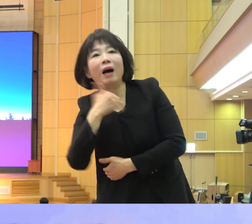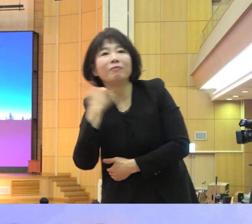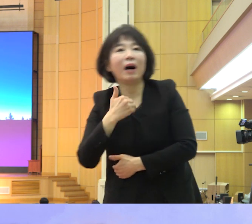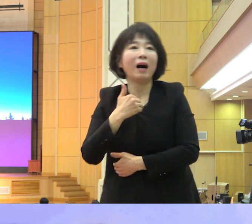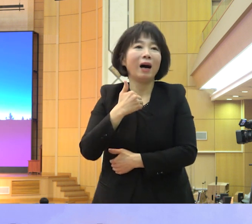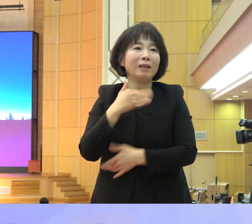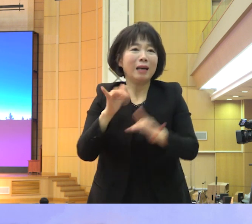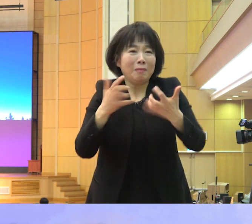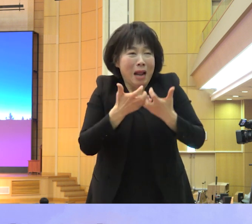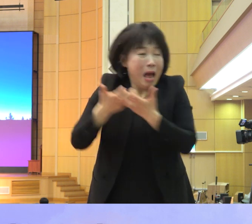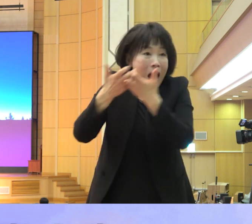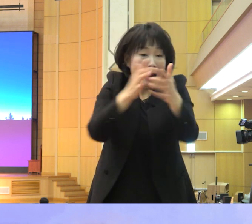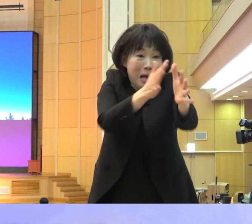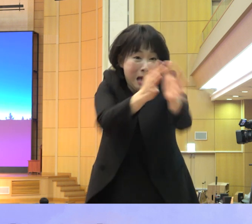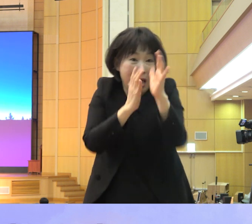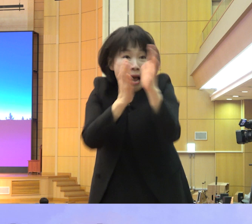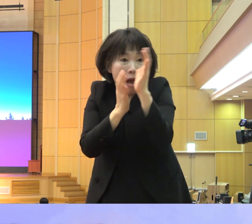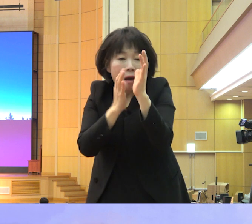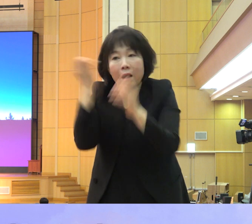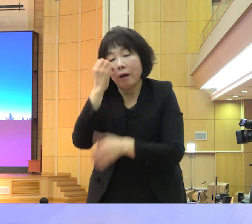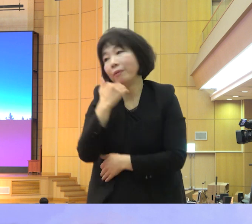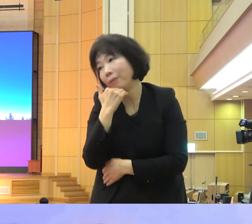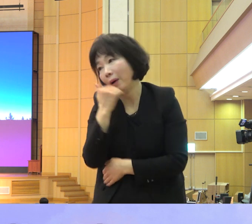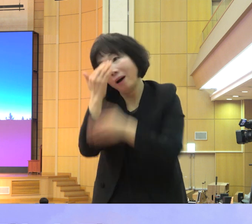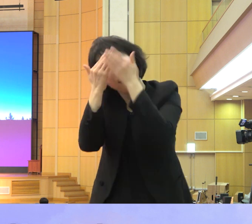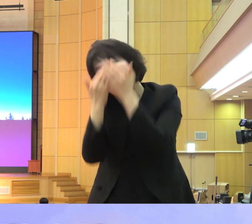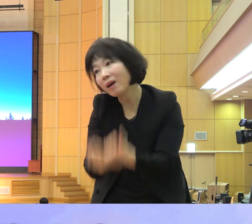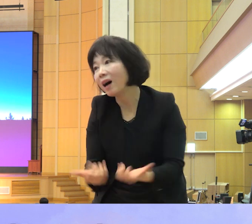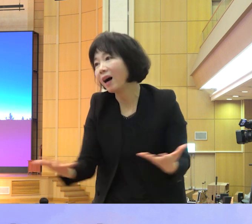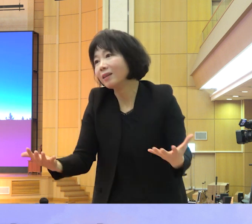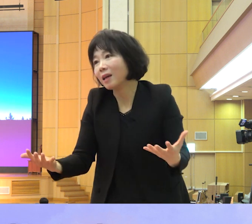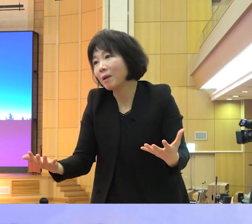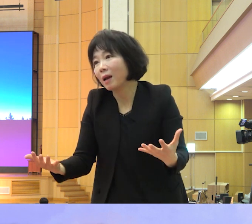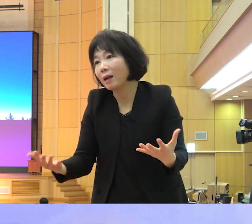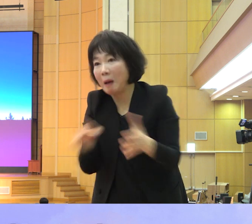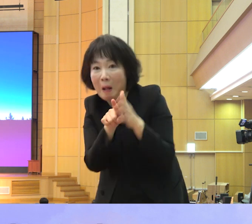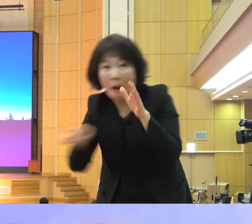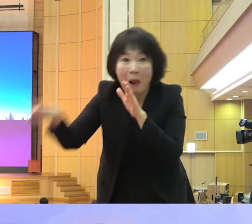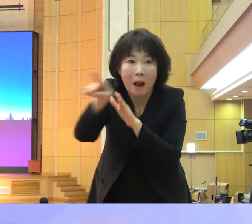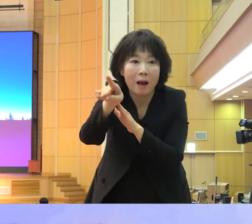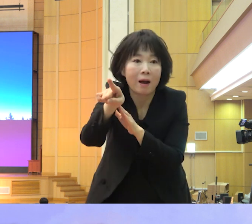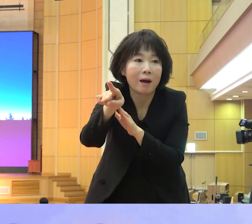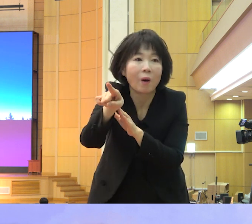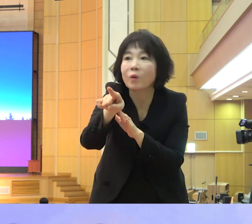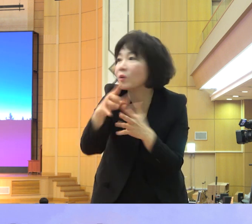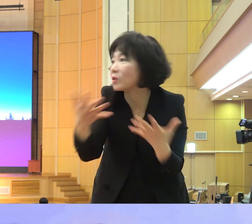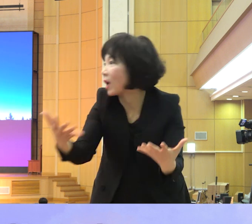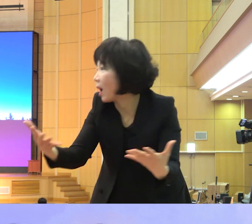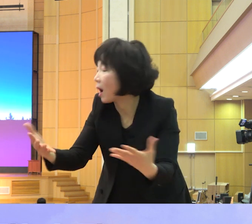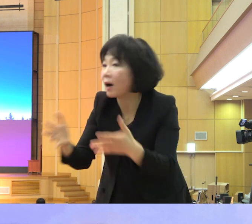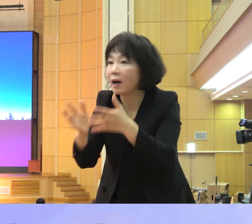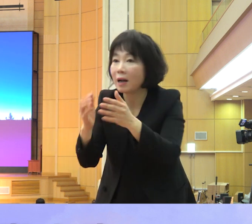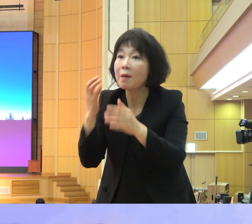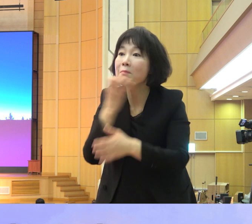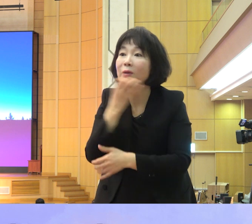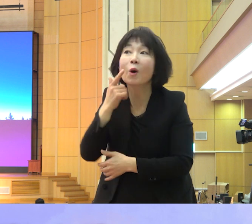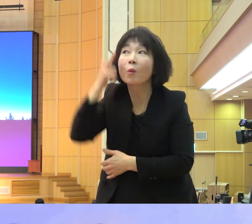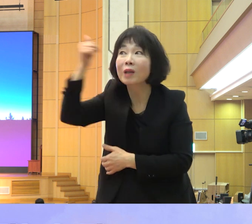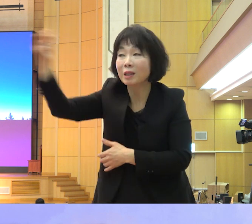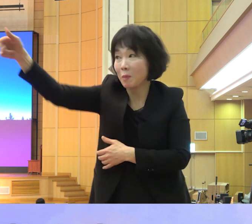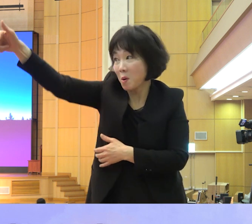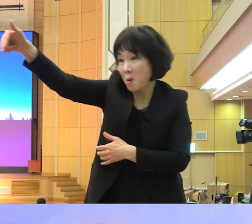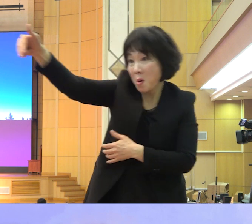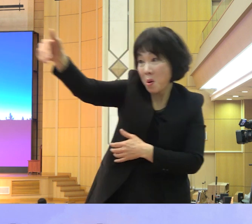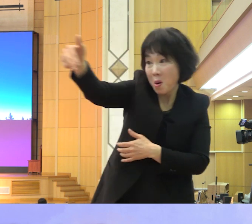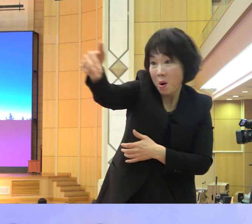사람 다 고칠 때까지 기다릴 수도 없기 때문에 그냥 다 마치고 그냥 베드로가 지나가는 그 길목에다가